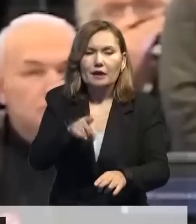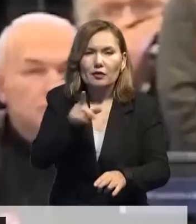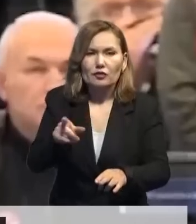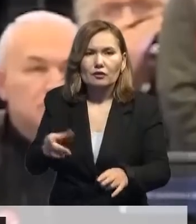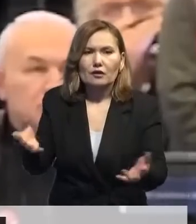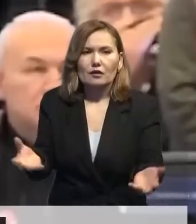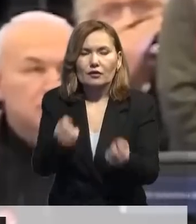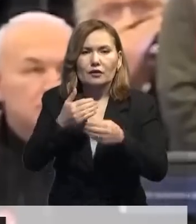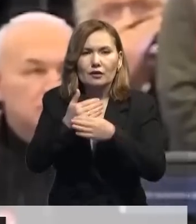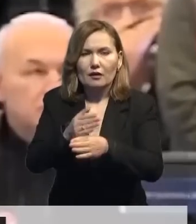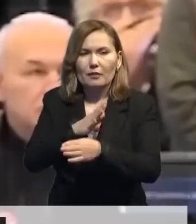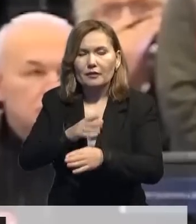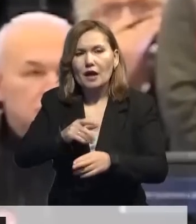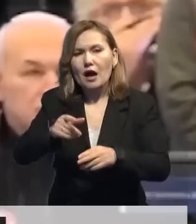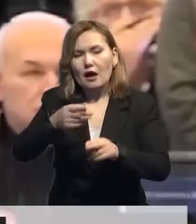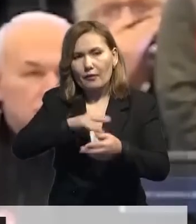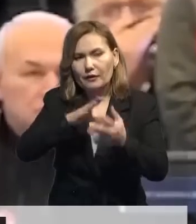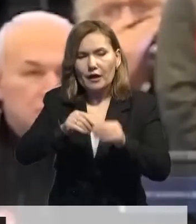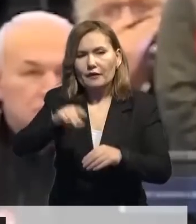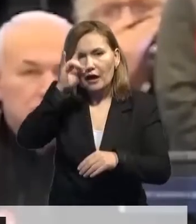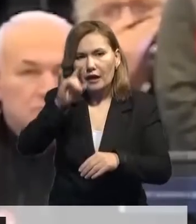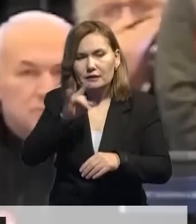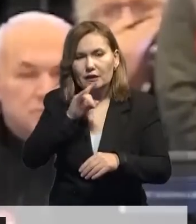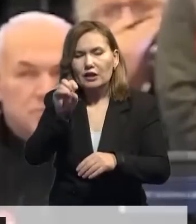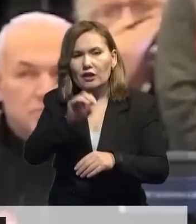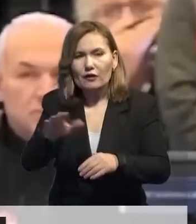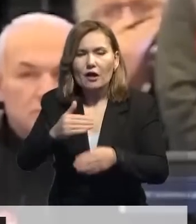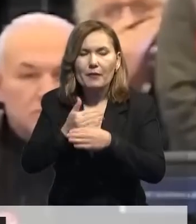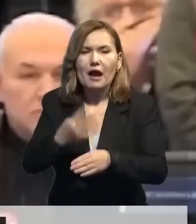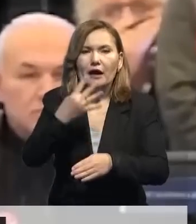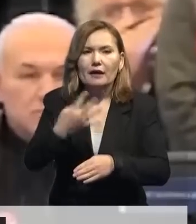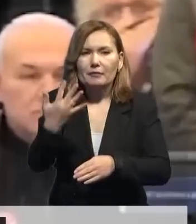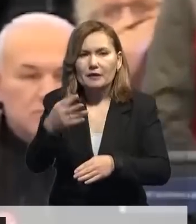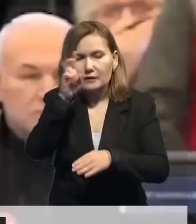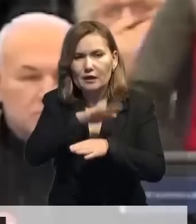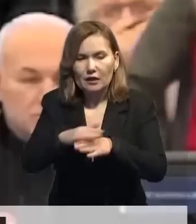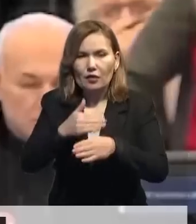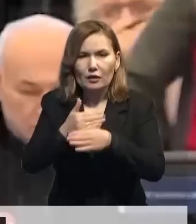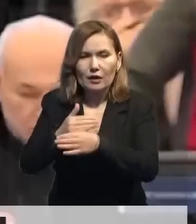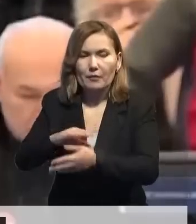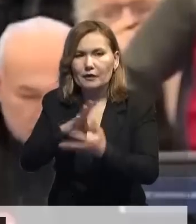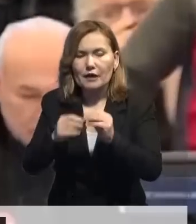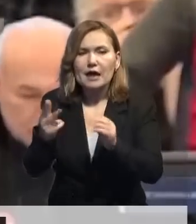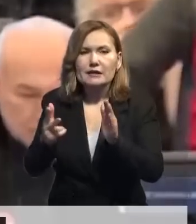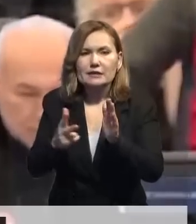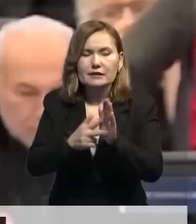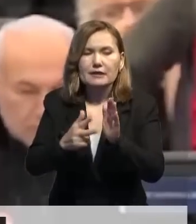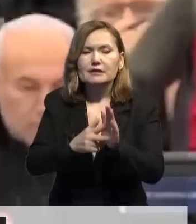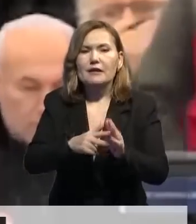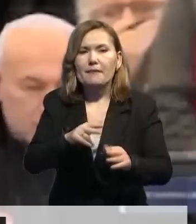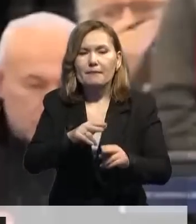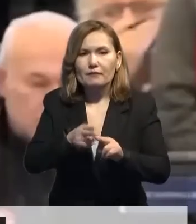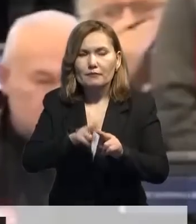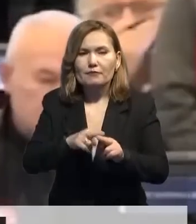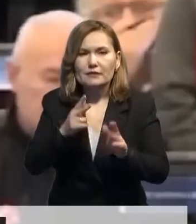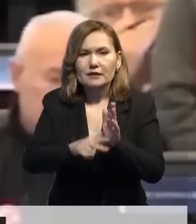біздің елмен байланыс орнатыла бастады. НАТО мен Еуроодақтан басқа бізге 45 елден көмек ұсынып отыр. Бұл күн 85 миллион бір жүрек бір білек болатын